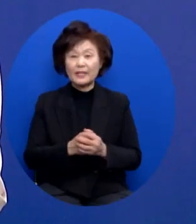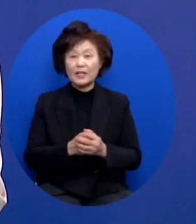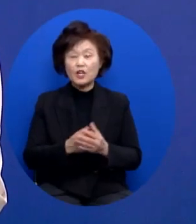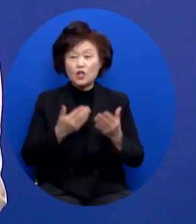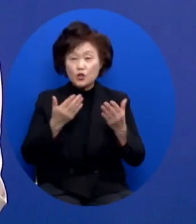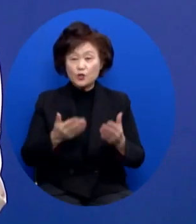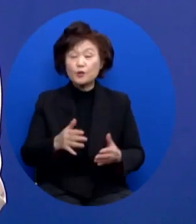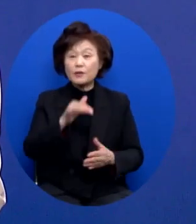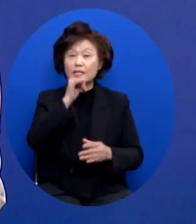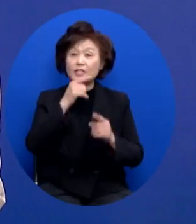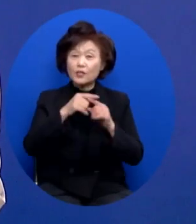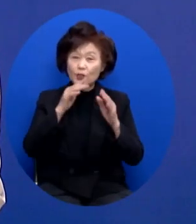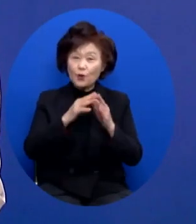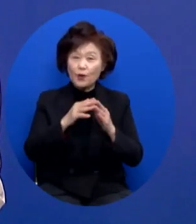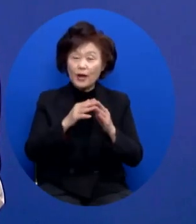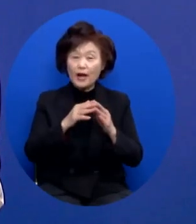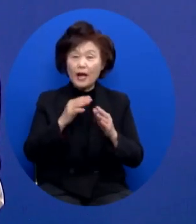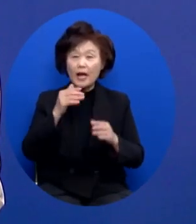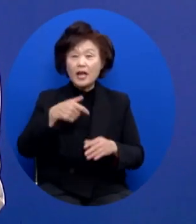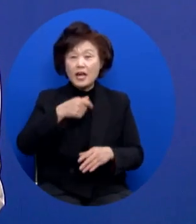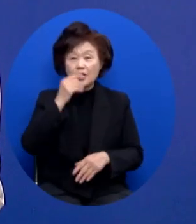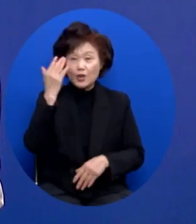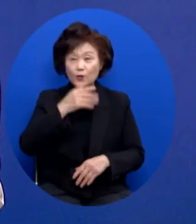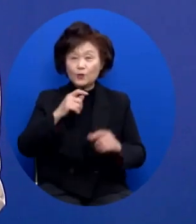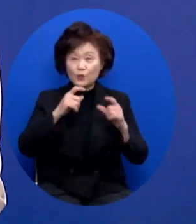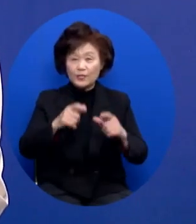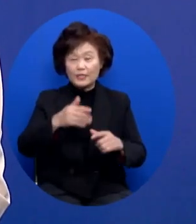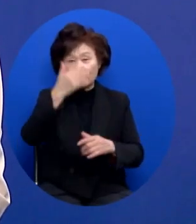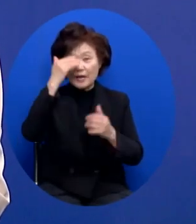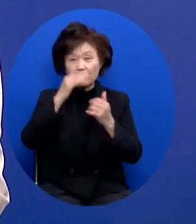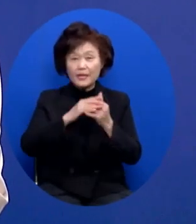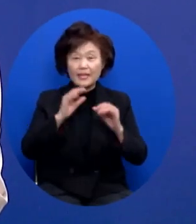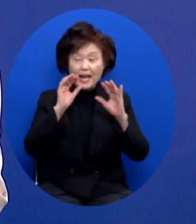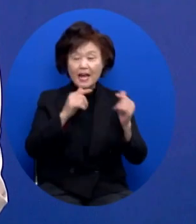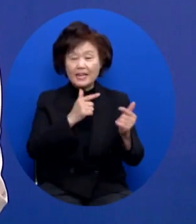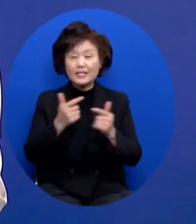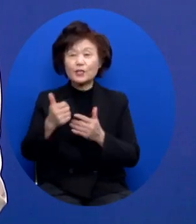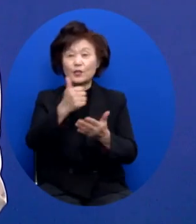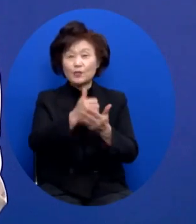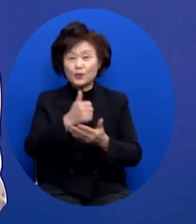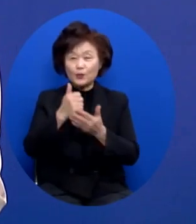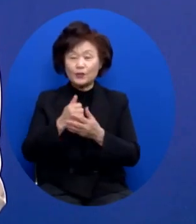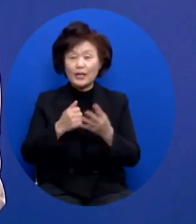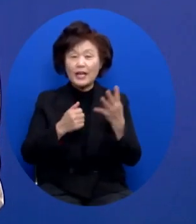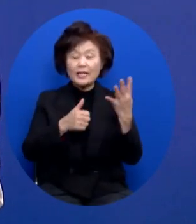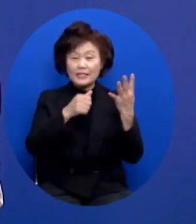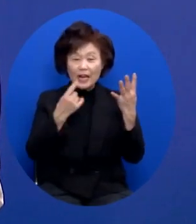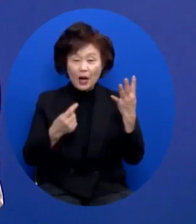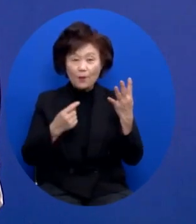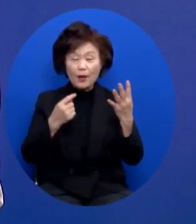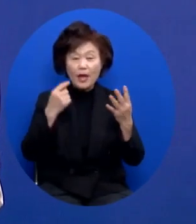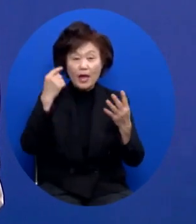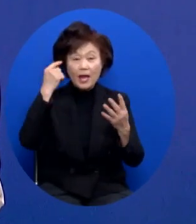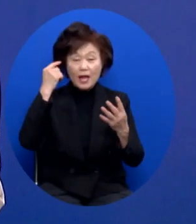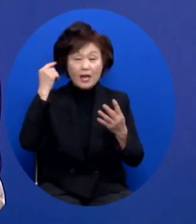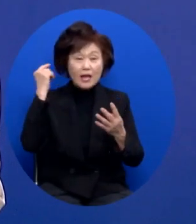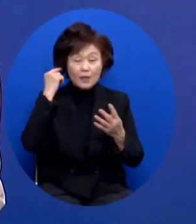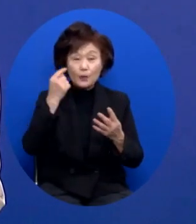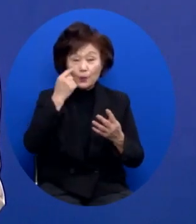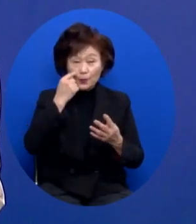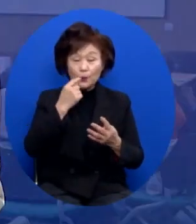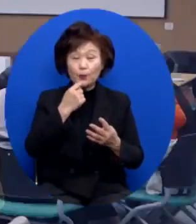취미 있는 교회가 여수 지역 다음 세대 어린이를 초청해 제4회 오감성경 무료 캠프를